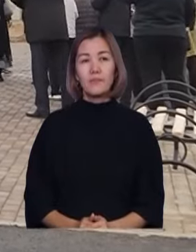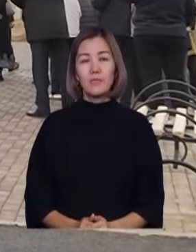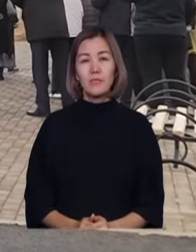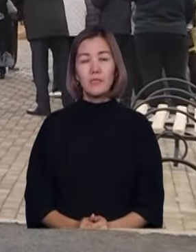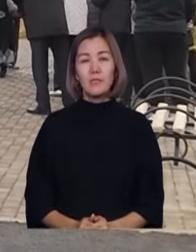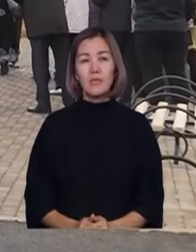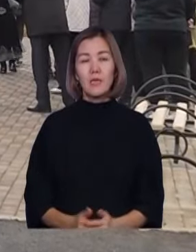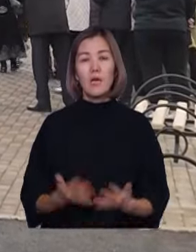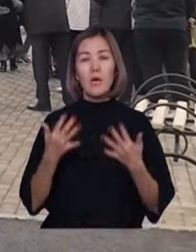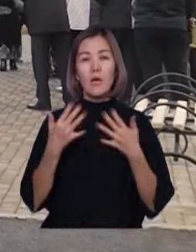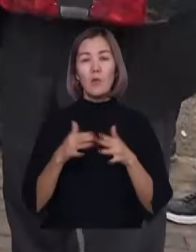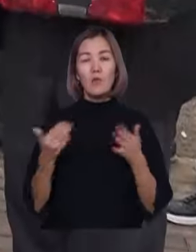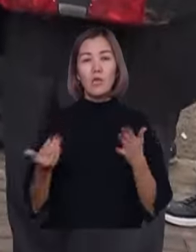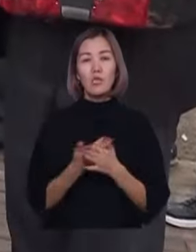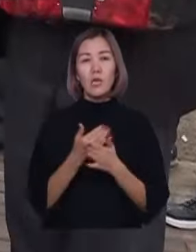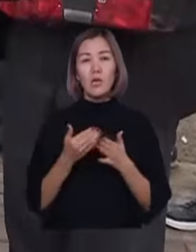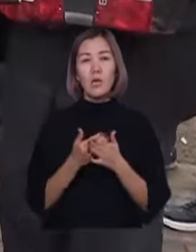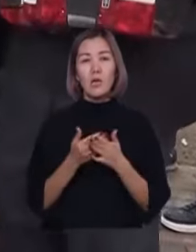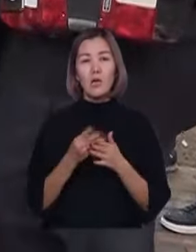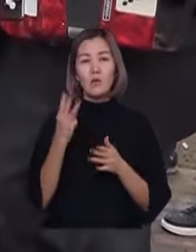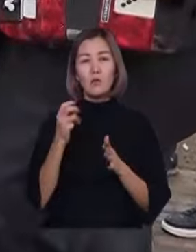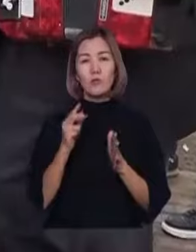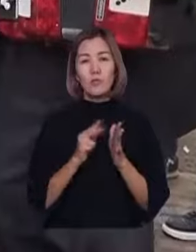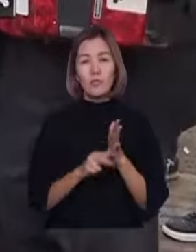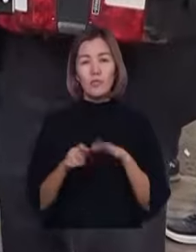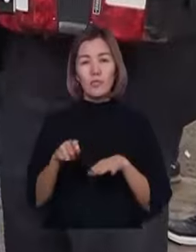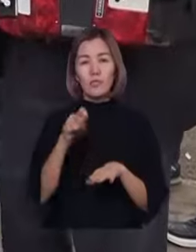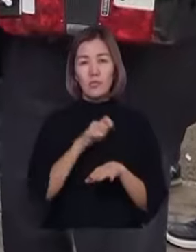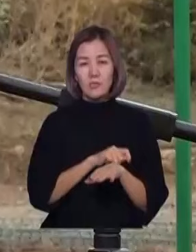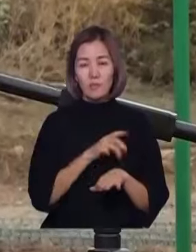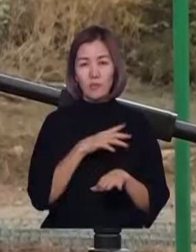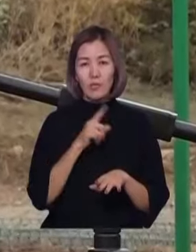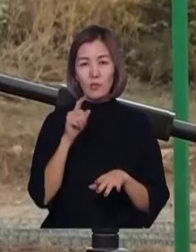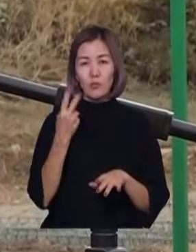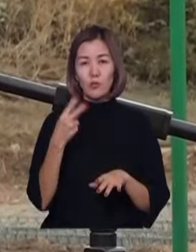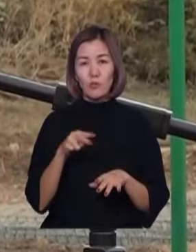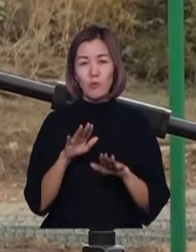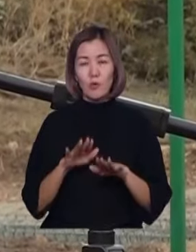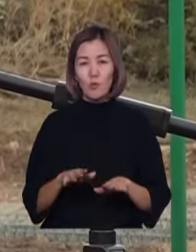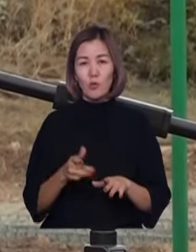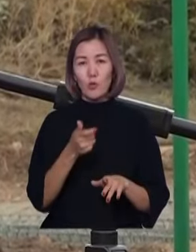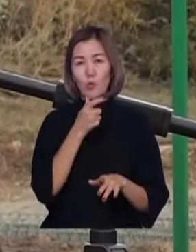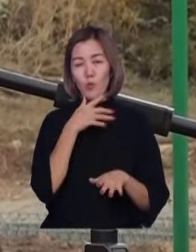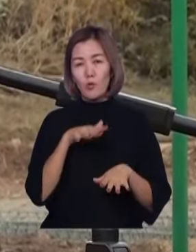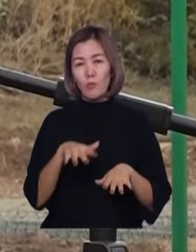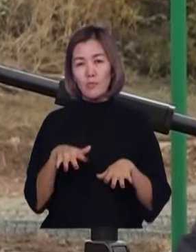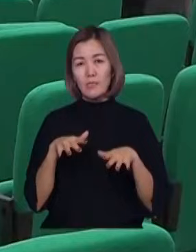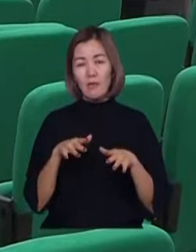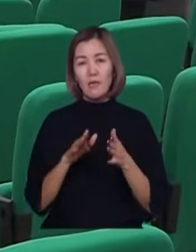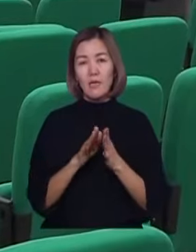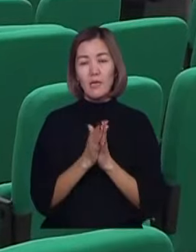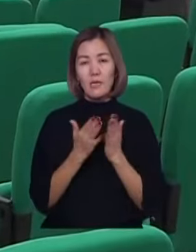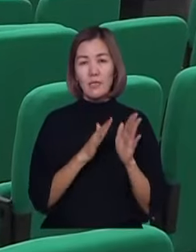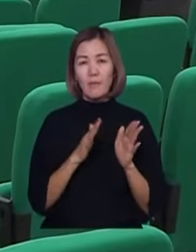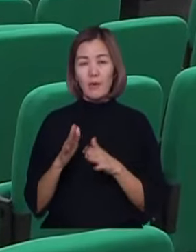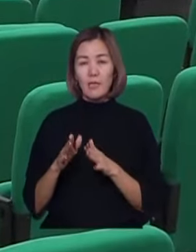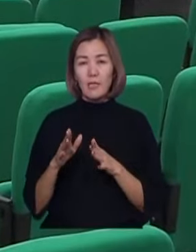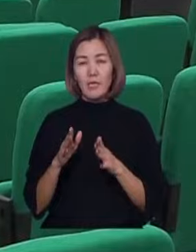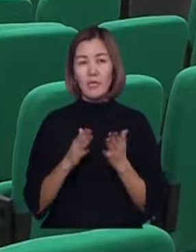Жалгызагаш ауылындагы жаңа клубтун аумагы 380 шаршы метр. Мында 120 орындык көрермен залы, арнайы китепкана, сонымен катар